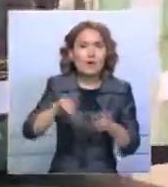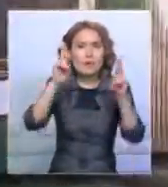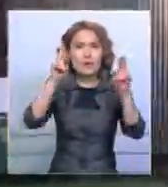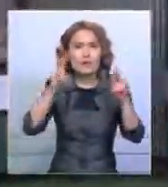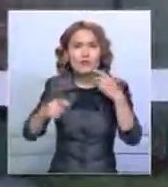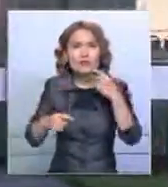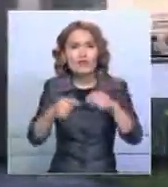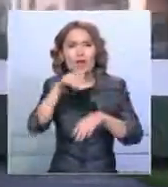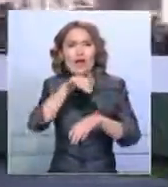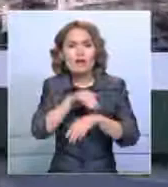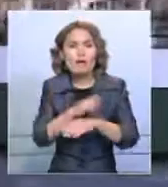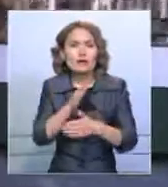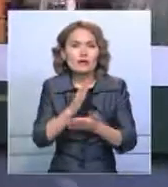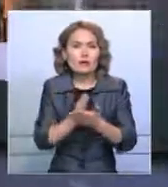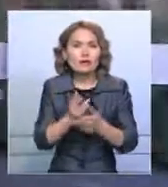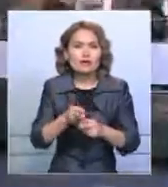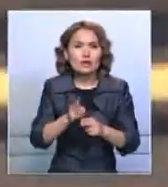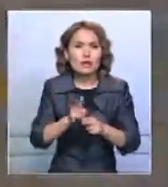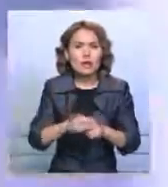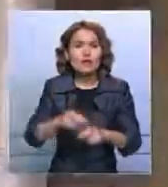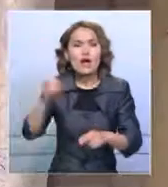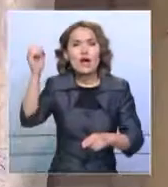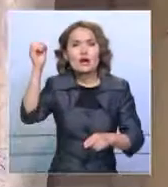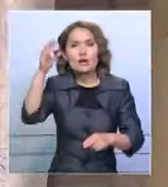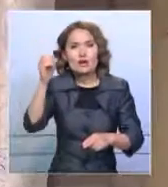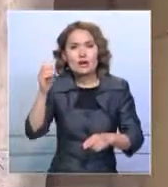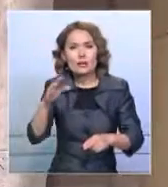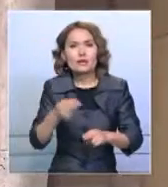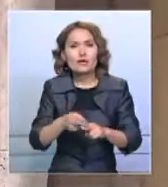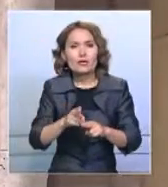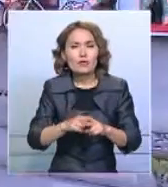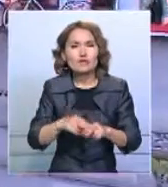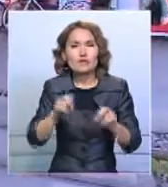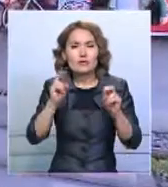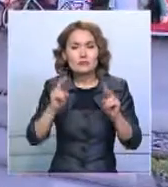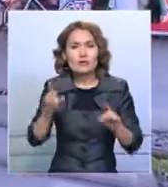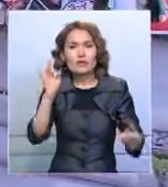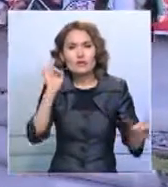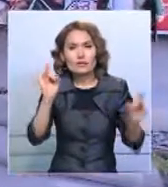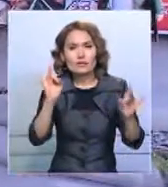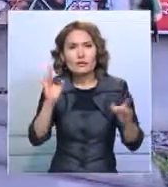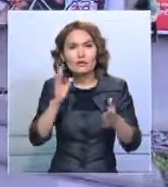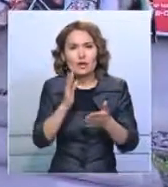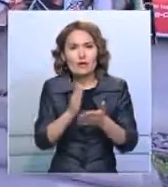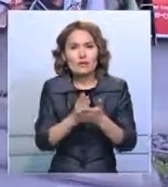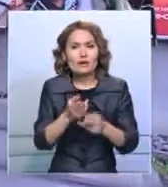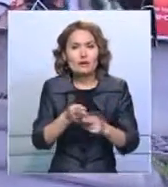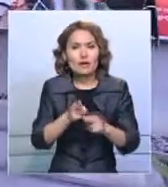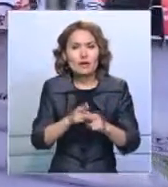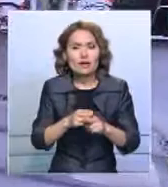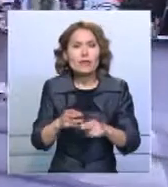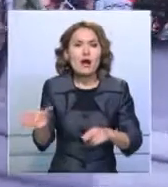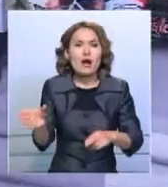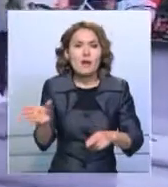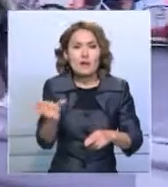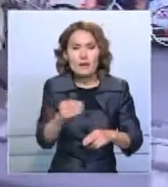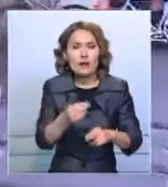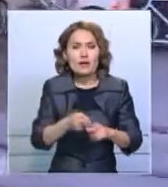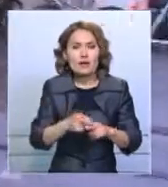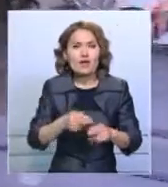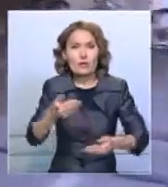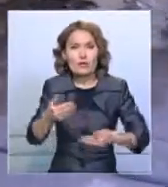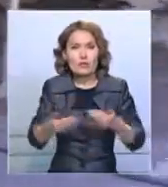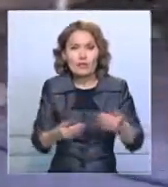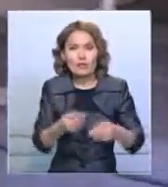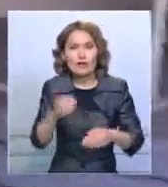болған. Ал жаңа құрылғыда жанып өшіп тұратын индикаторлар орнатылған. Жергілікті билік енді адамдар дәл аяғының астындағы шамдарды